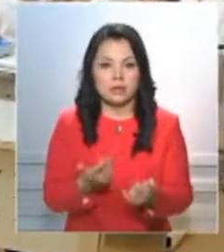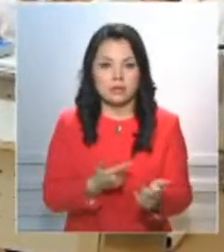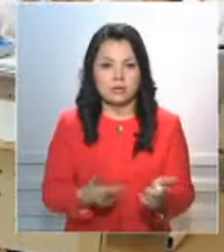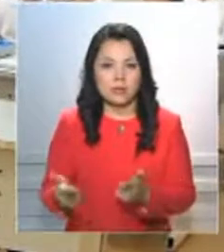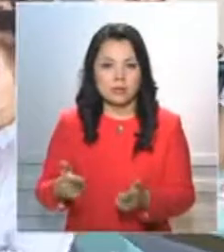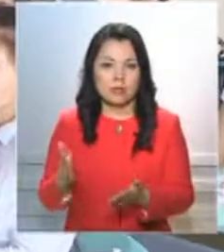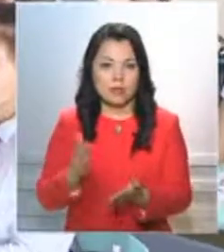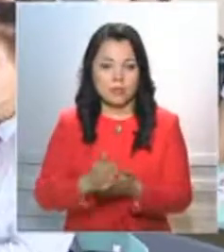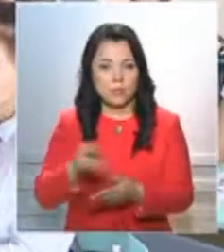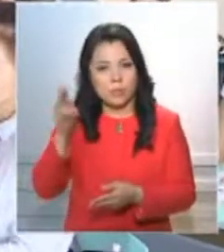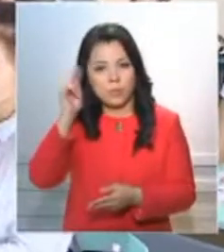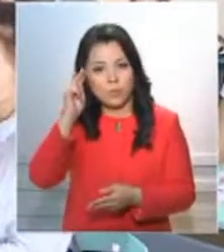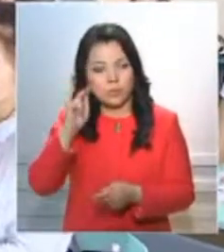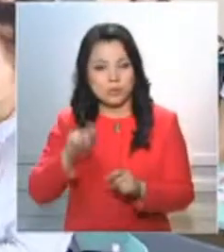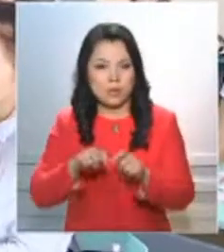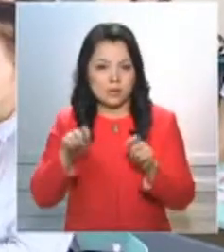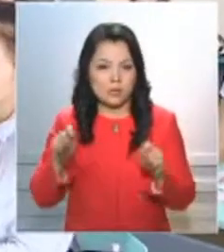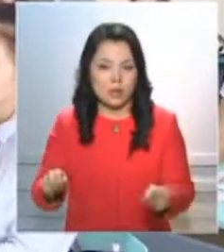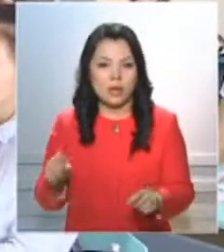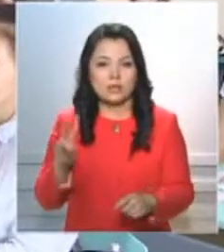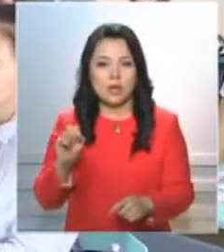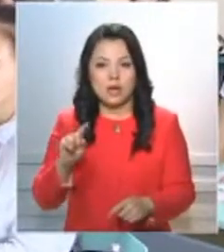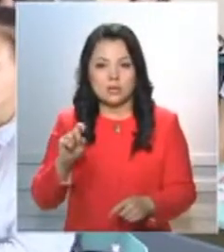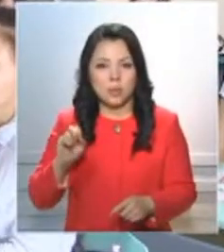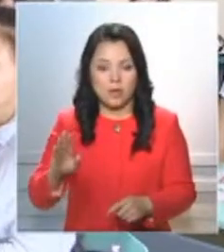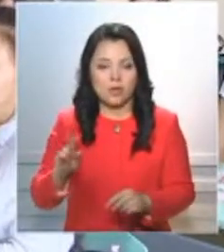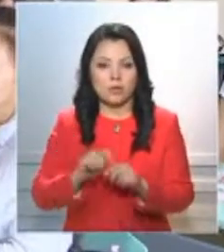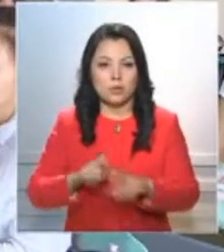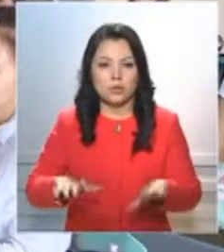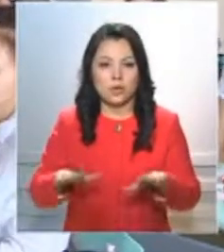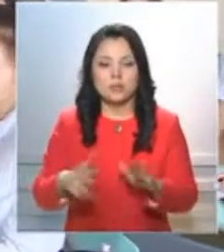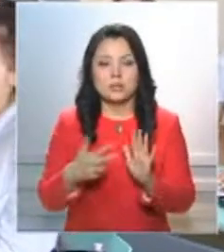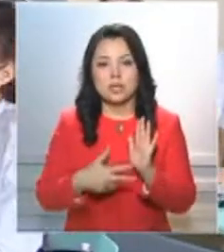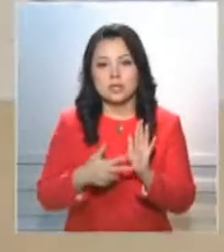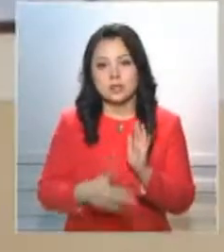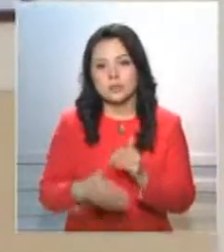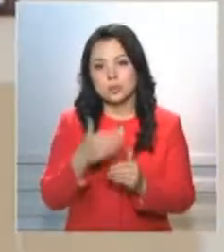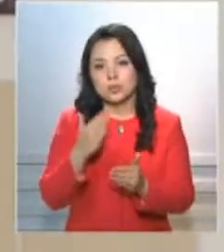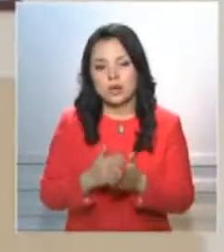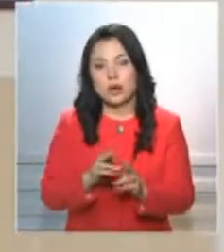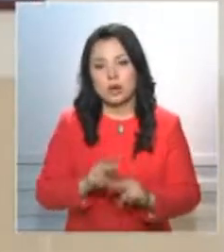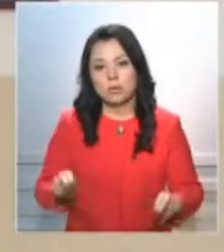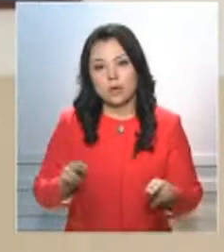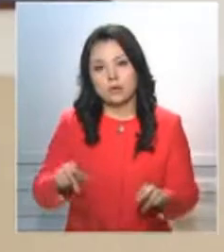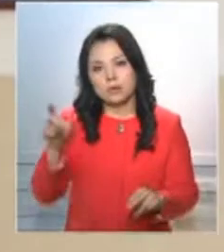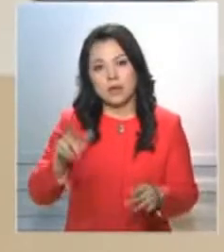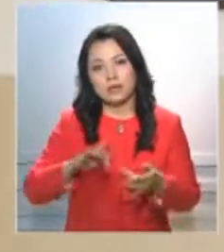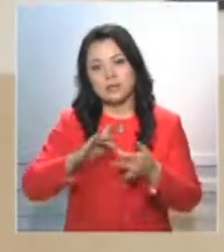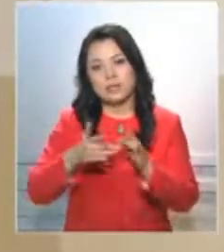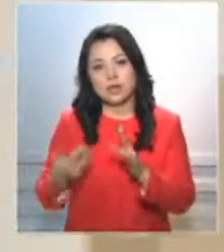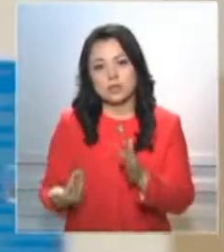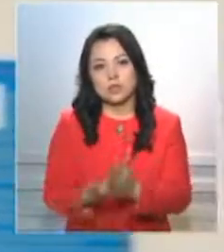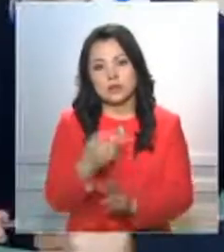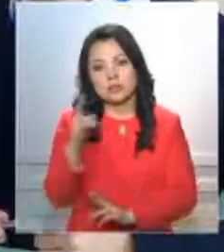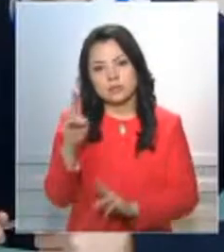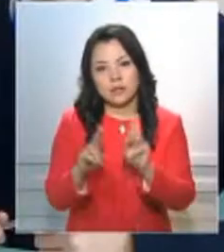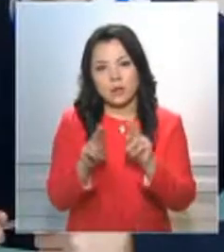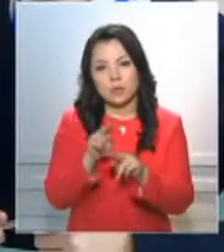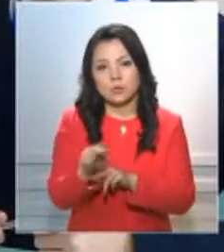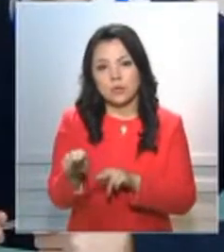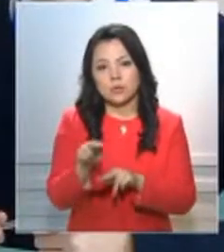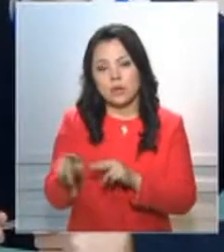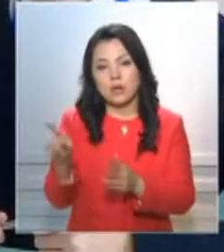өтеді. Ал Назарбаев зияткерлік мектептерінің 80-ге жуық маманы мұғалімдерге онлайн түрде жаңа әдістемені